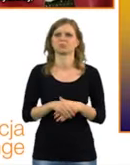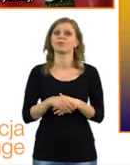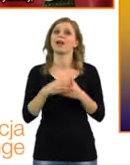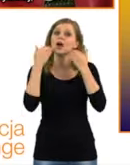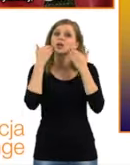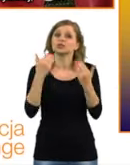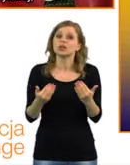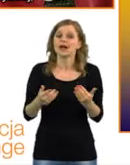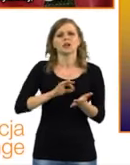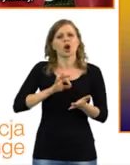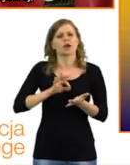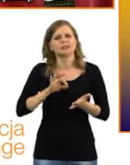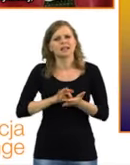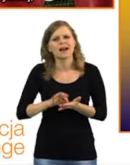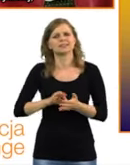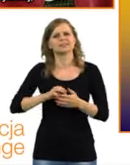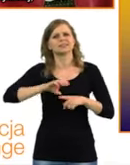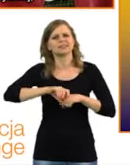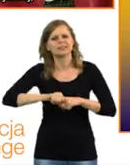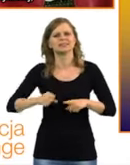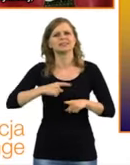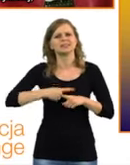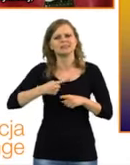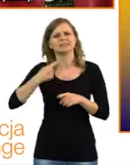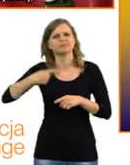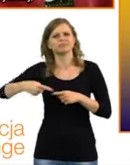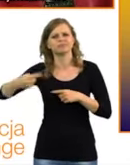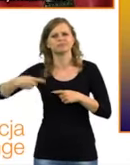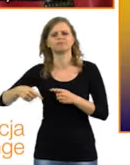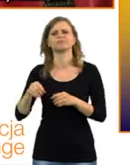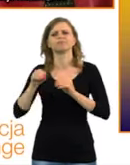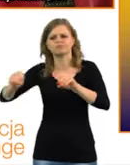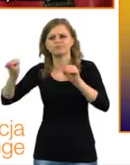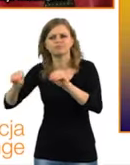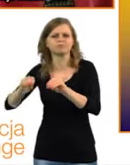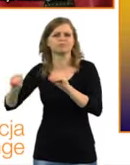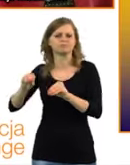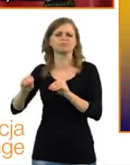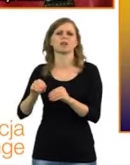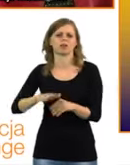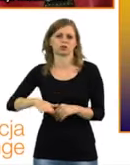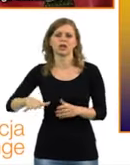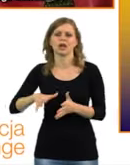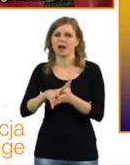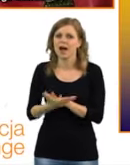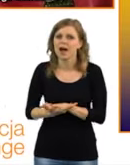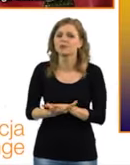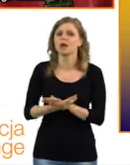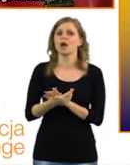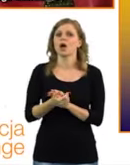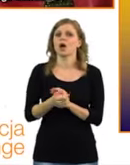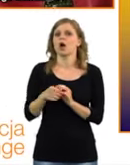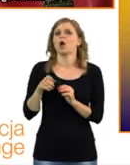dobre rezultaty dzięki konsekwentnej, systematycznej pracy terapeutycznej, która wykorzystuje możliwości, jakie